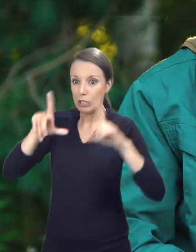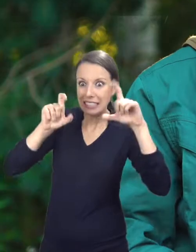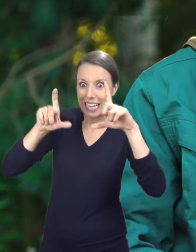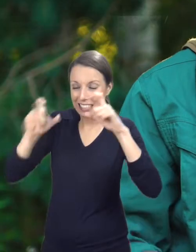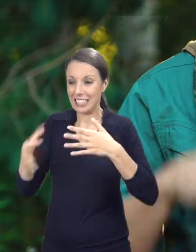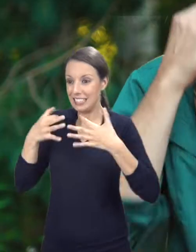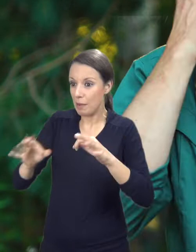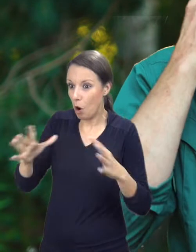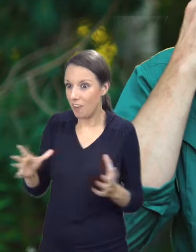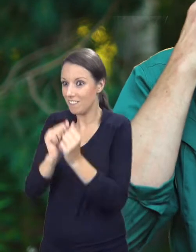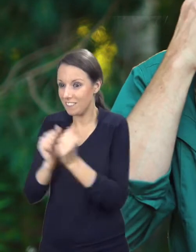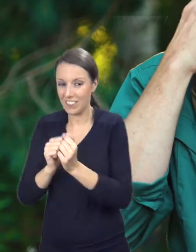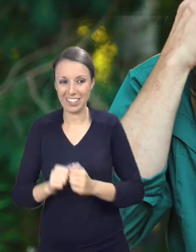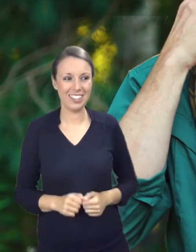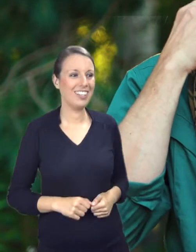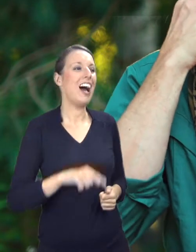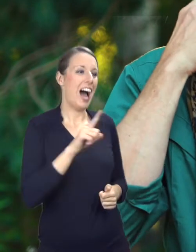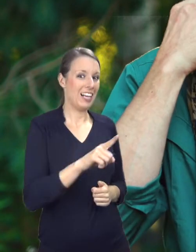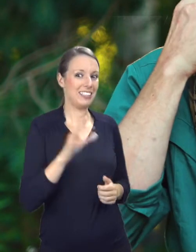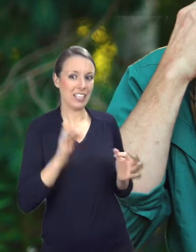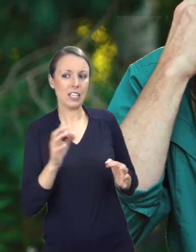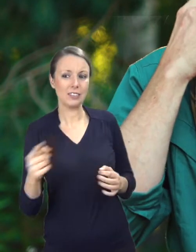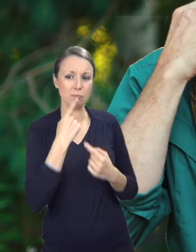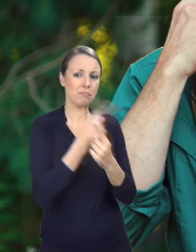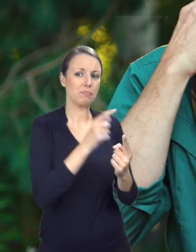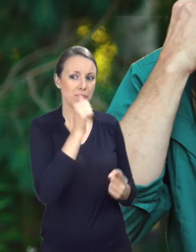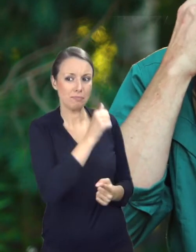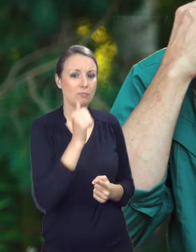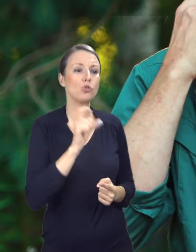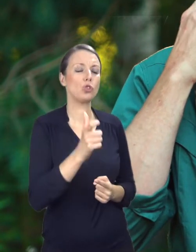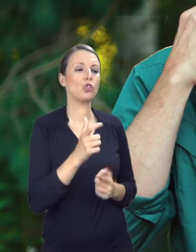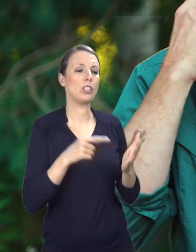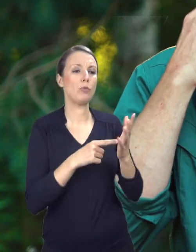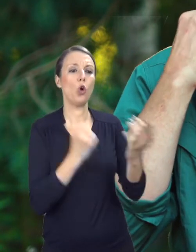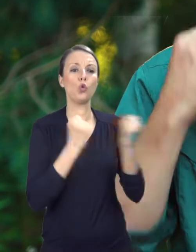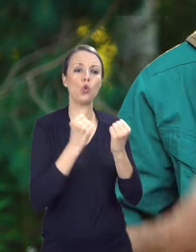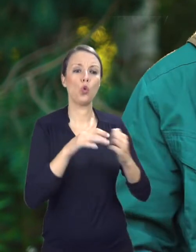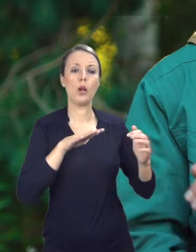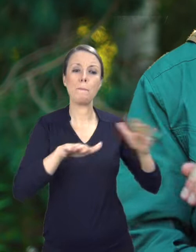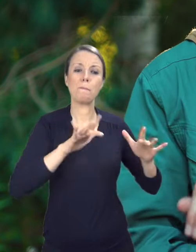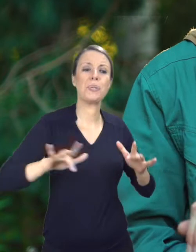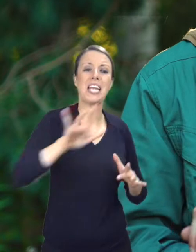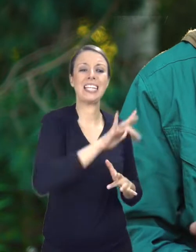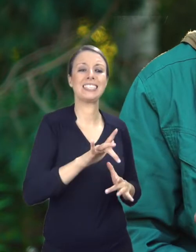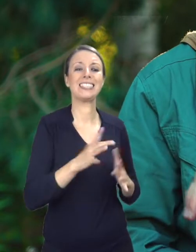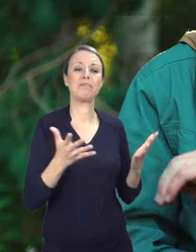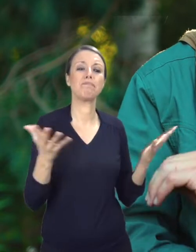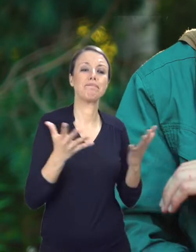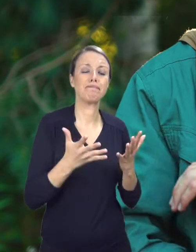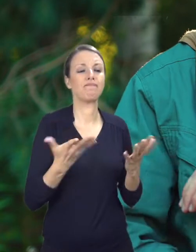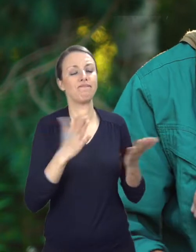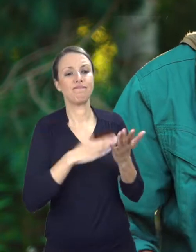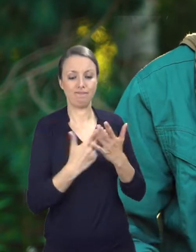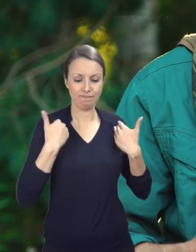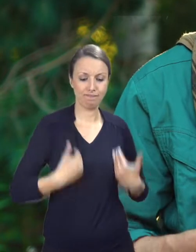właśnie na coś bardzo ważnego, bo czym jest hardkorowe miejsce? To, co dla białego człowieka jest hardkorowe, no to najprawdopodobniej właśnie jest dżungla albo